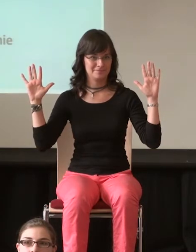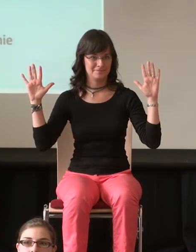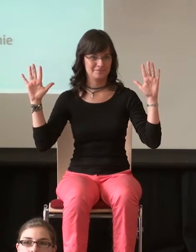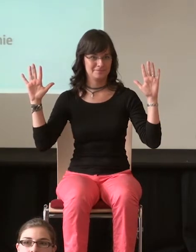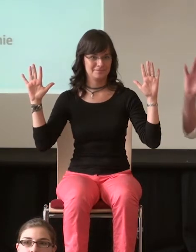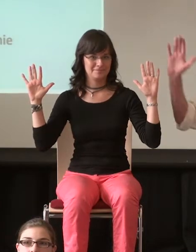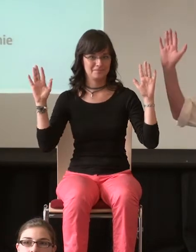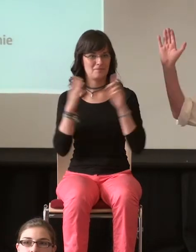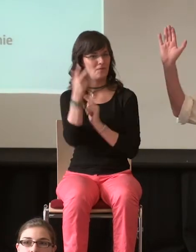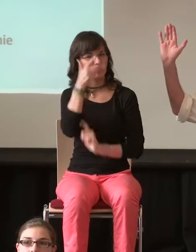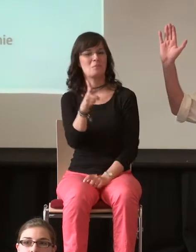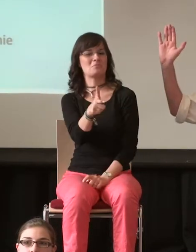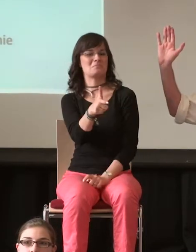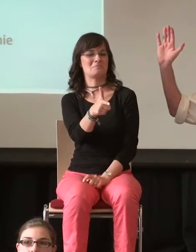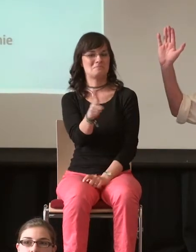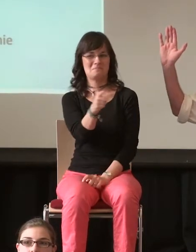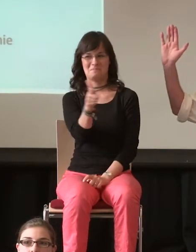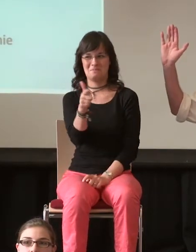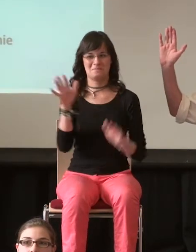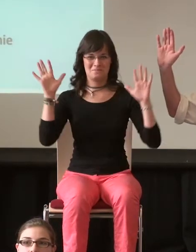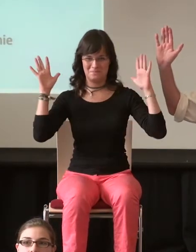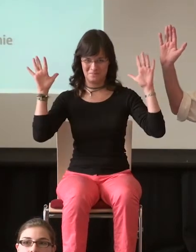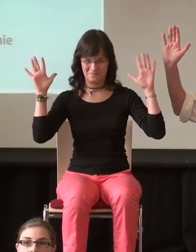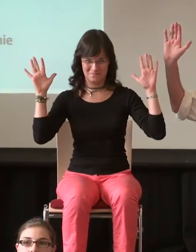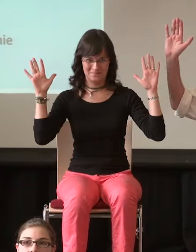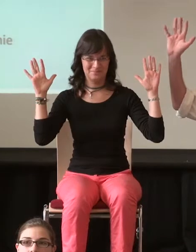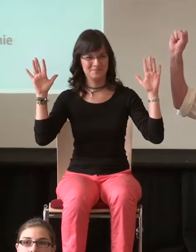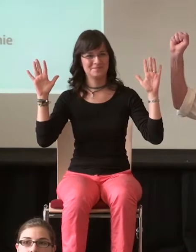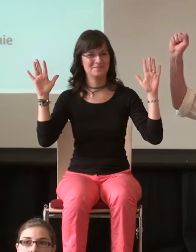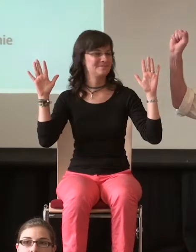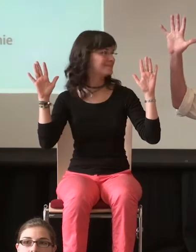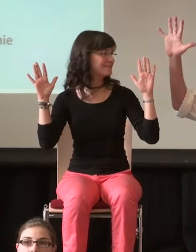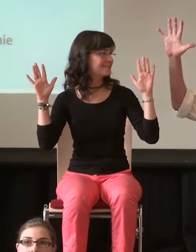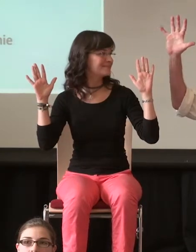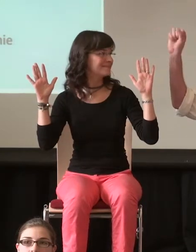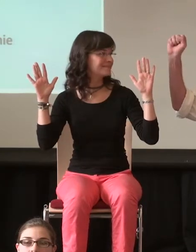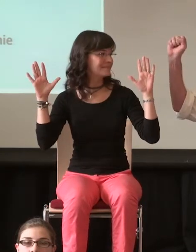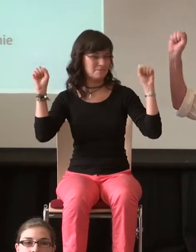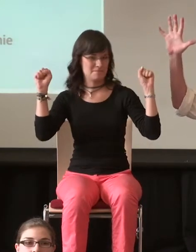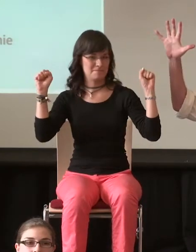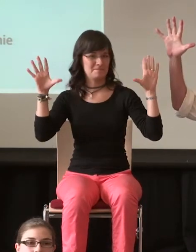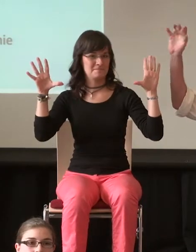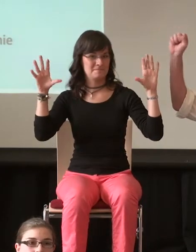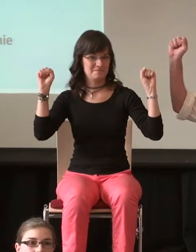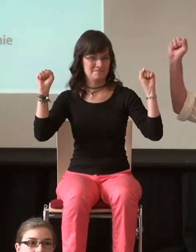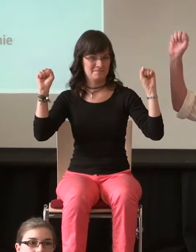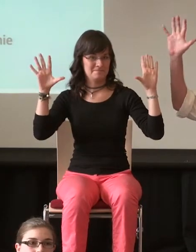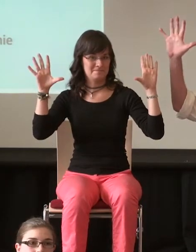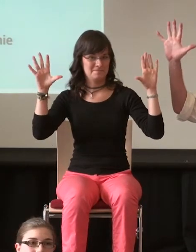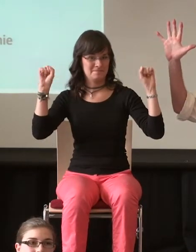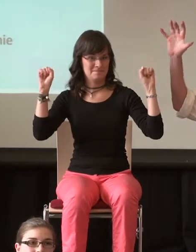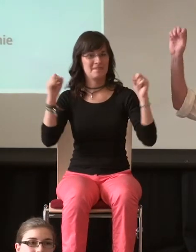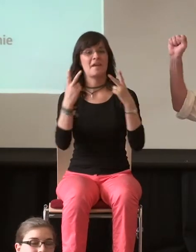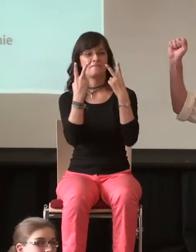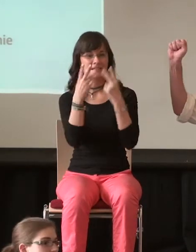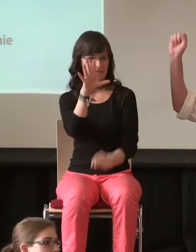bedrohe Sie jetzt mit einer Waffe, Sie heben die Hände hoch, ja, und jetzt kommt eine ganz wichtige Geschichte, Faustschluss ist